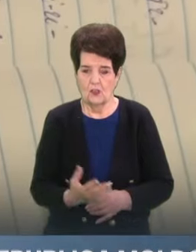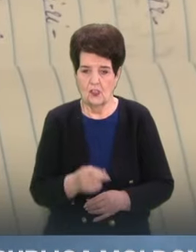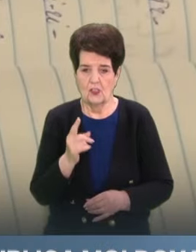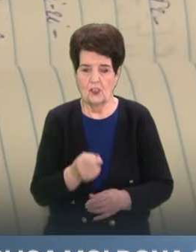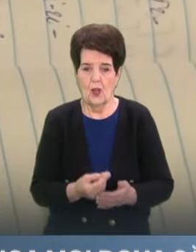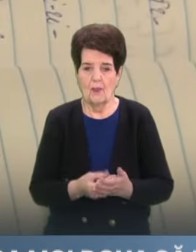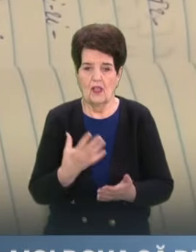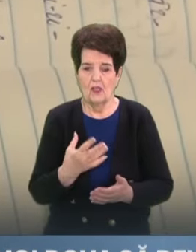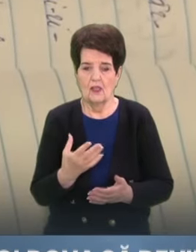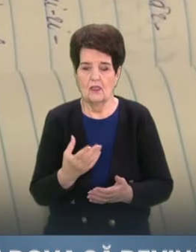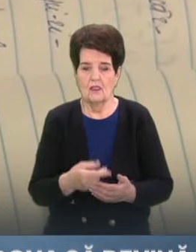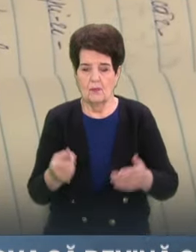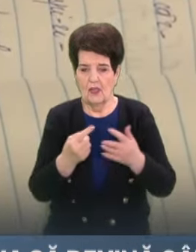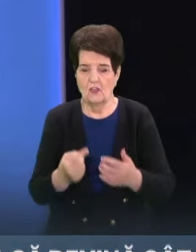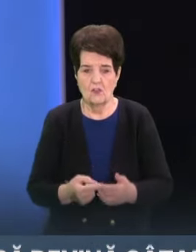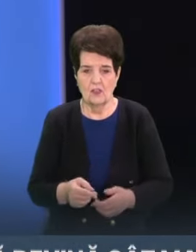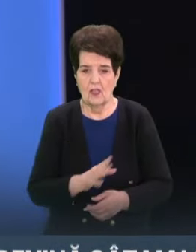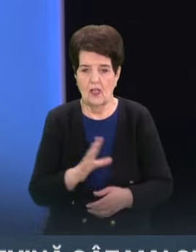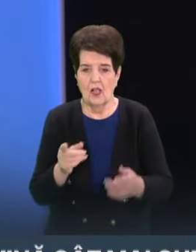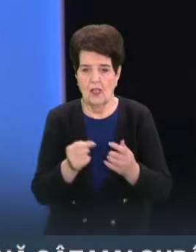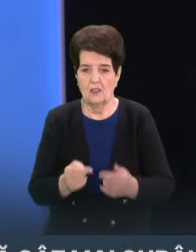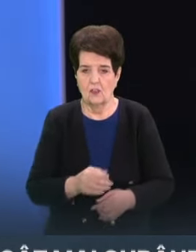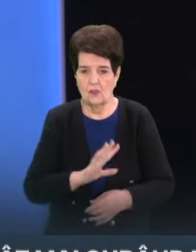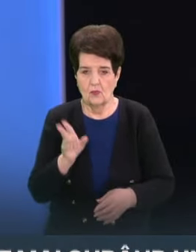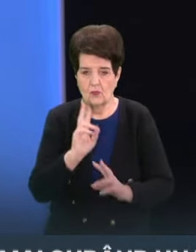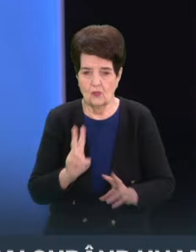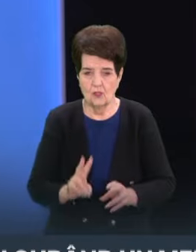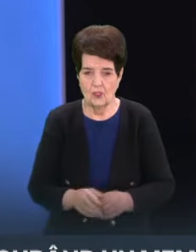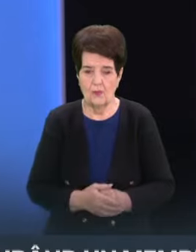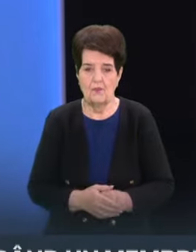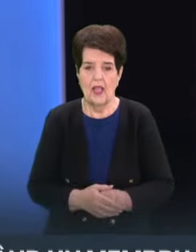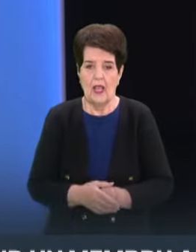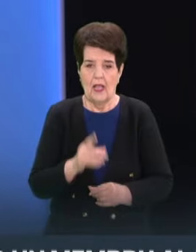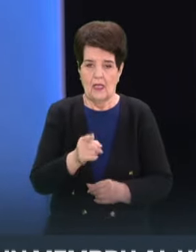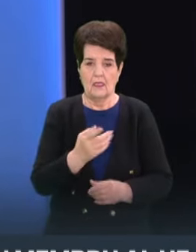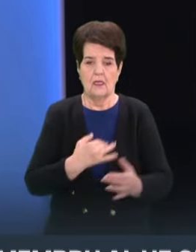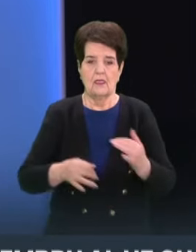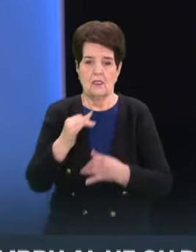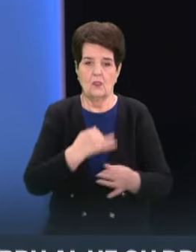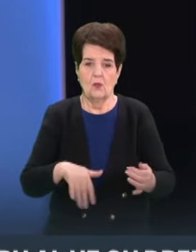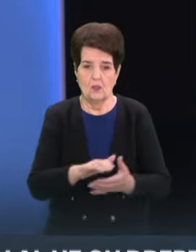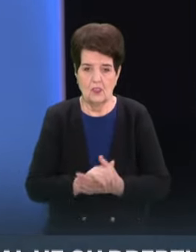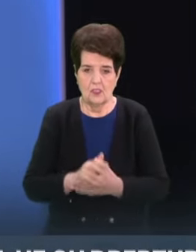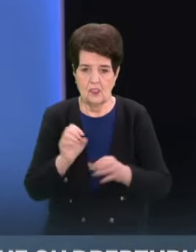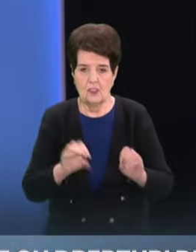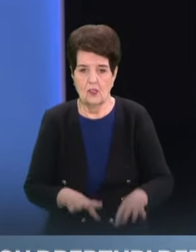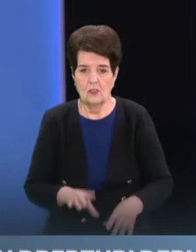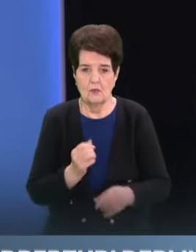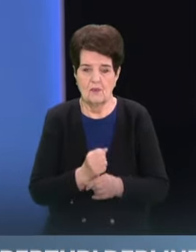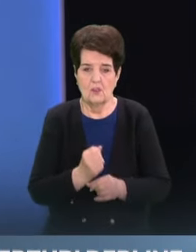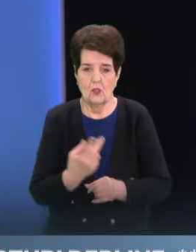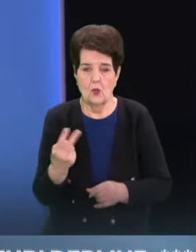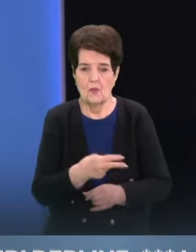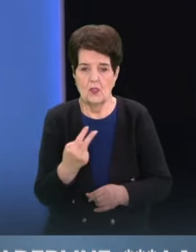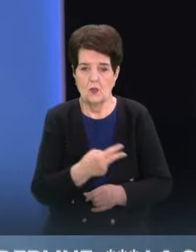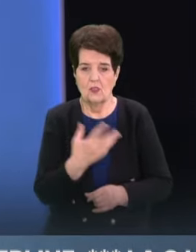preciza care va fi valoarea exactă a acestora. Problema salarială este una importantă și suntem în discuții cu sindicatele. Vedem ce reușim să mai facem în